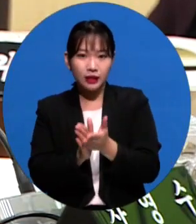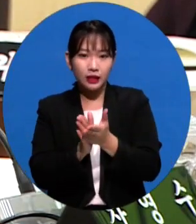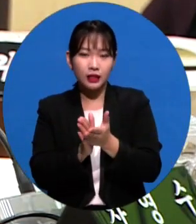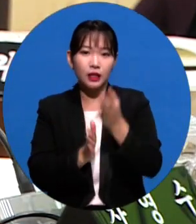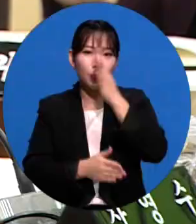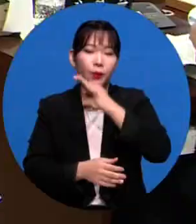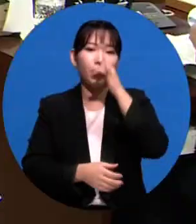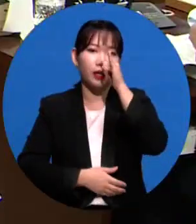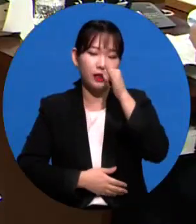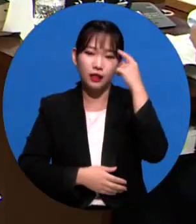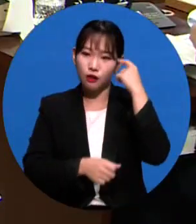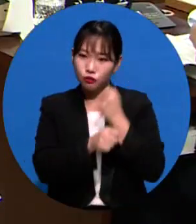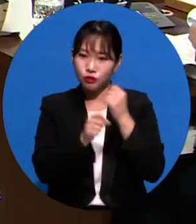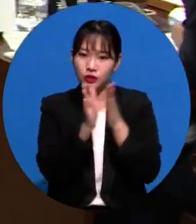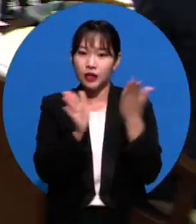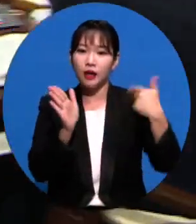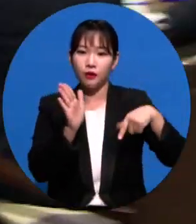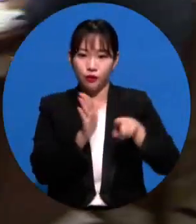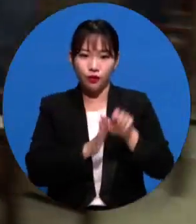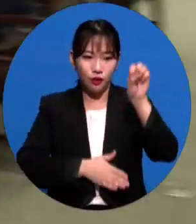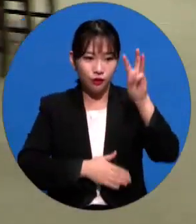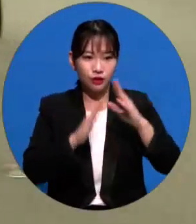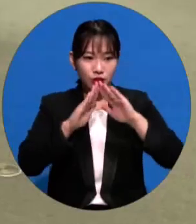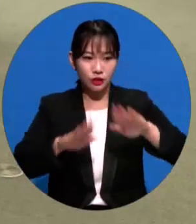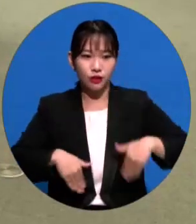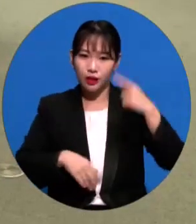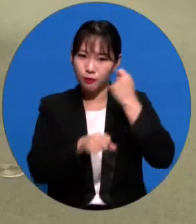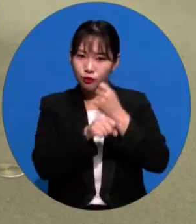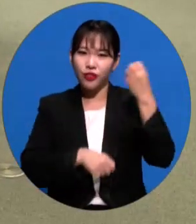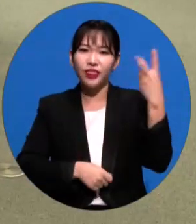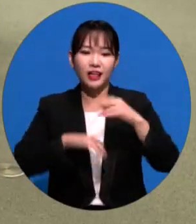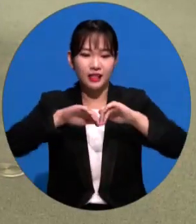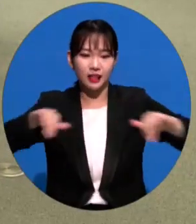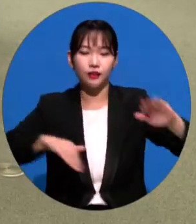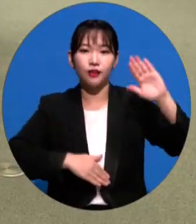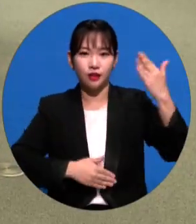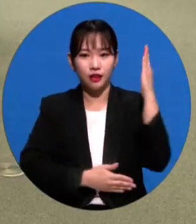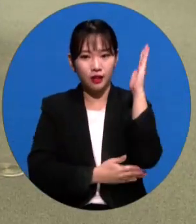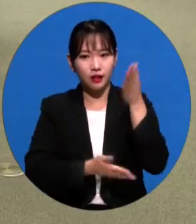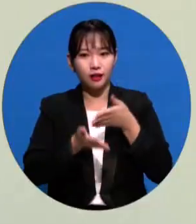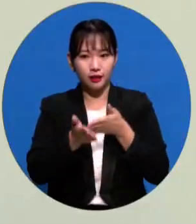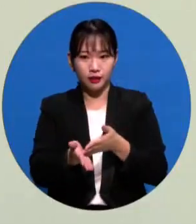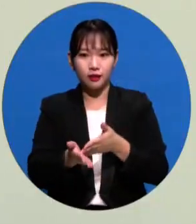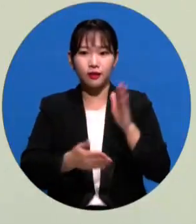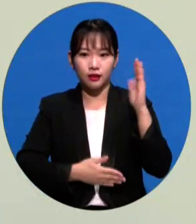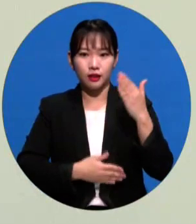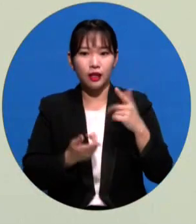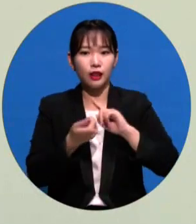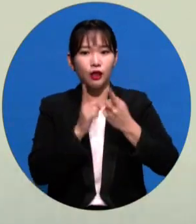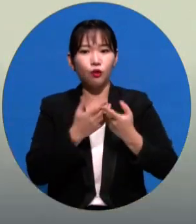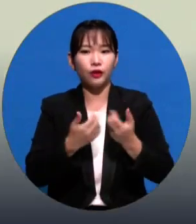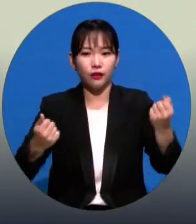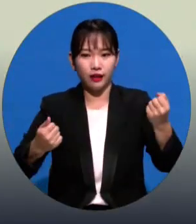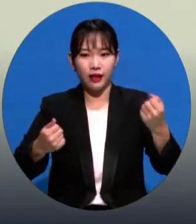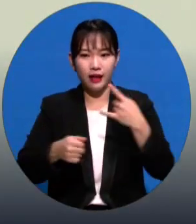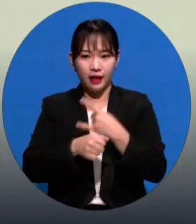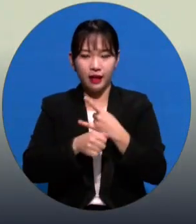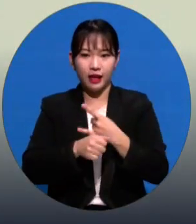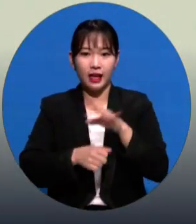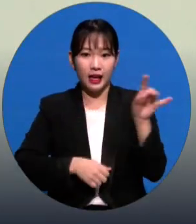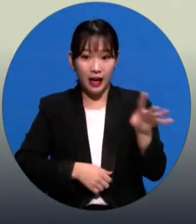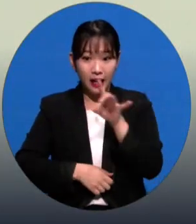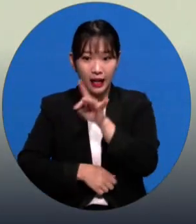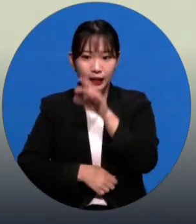연구가 이뤄지도록 광주전남연구원 재분리를 검토해야 한다는 주장이 나왔습니다. 서로 분리해서 각자의